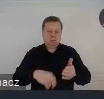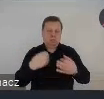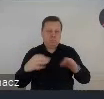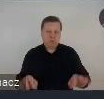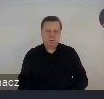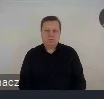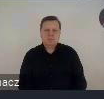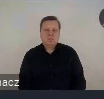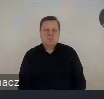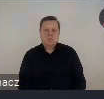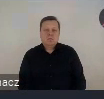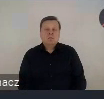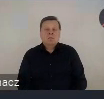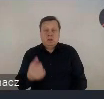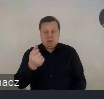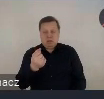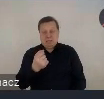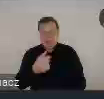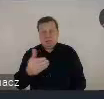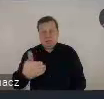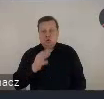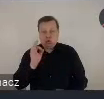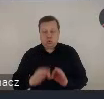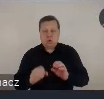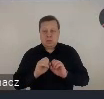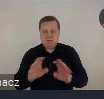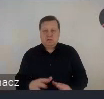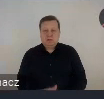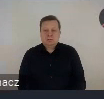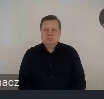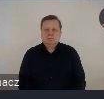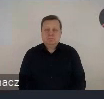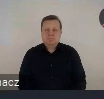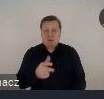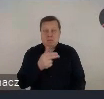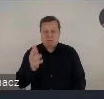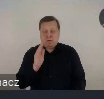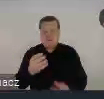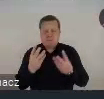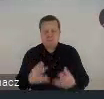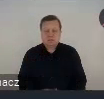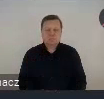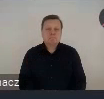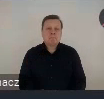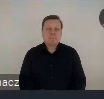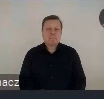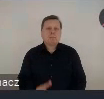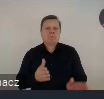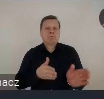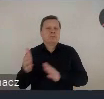tematu zaraz przejdziemy, bo to będzie ważny temat. I